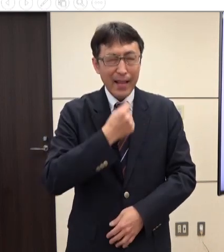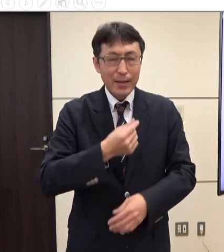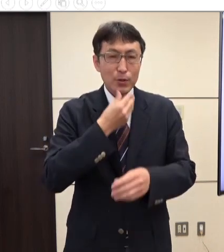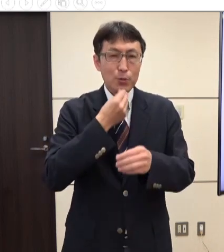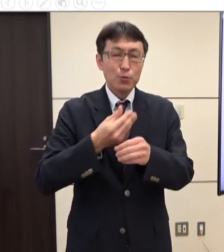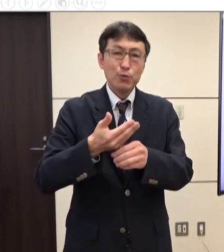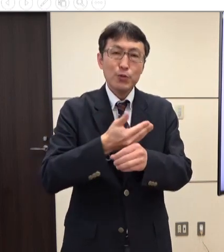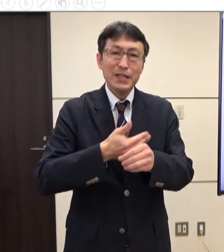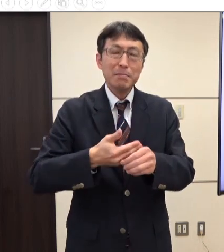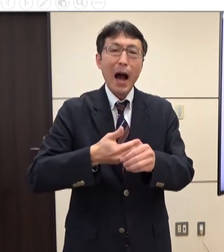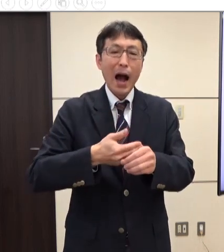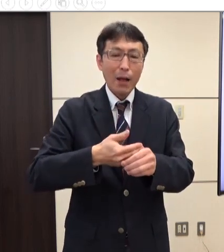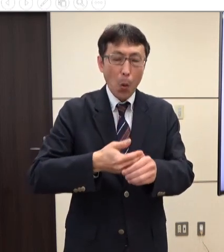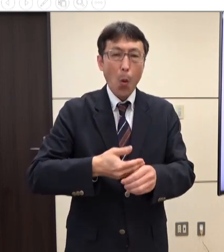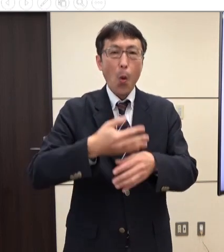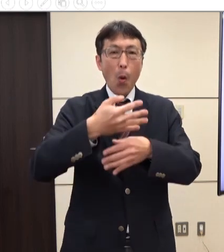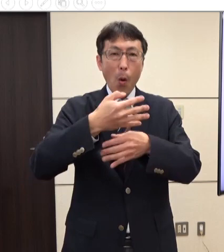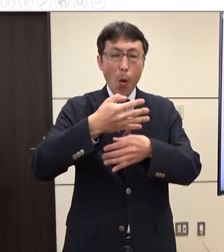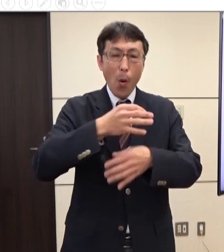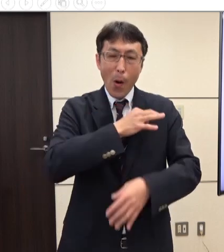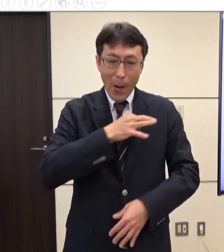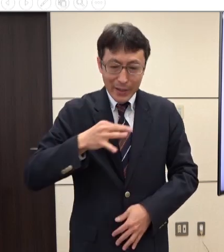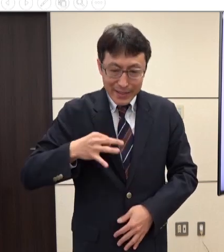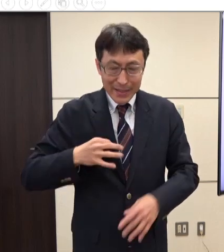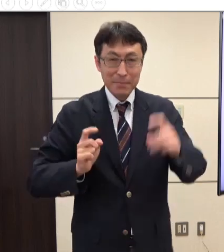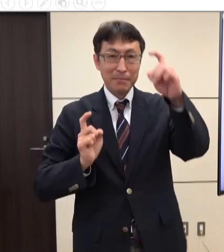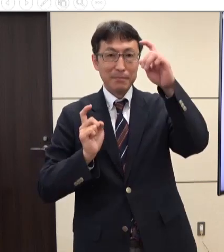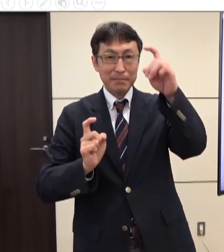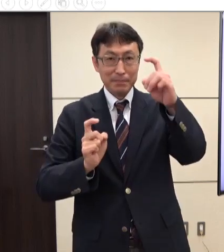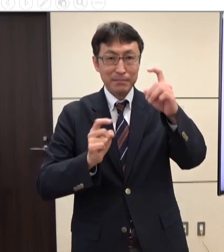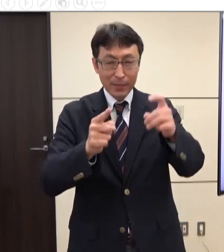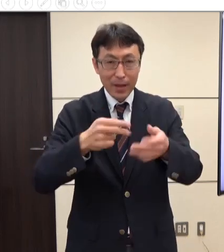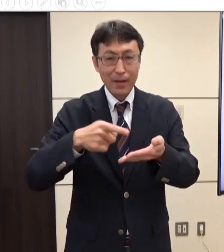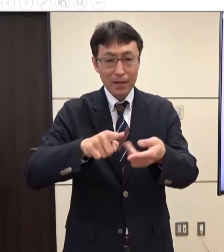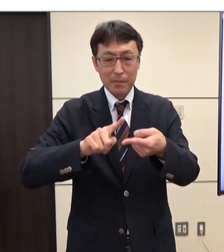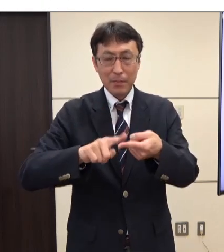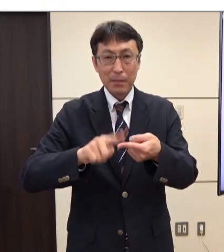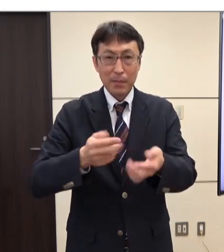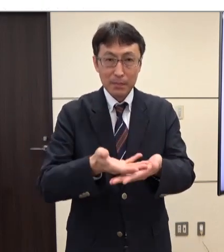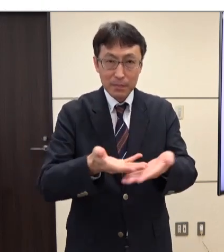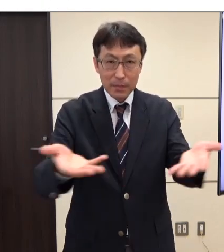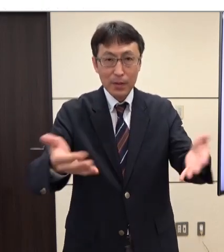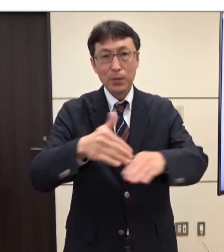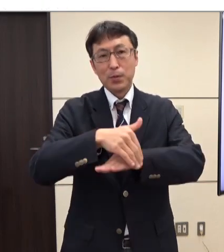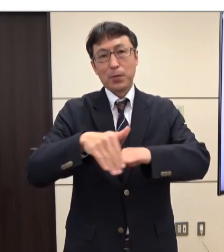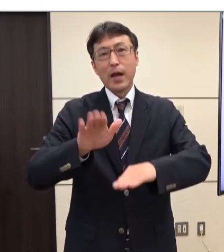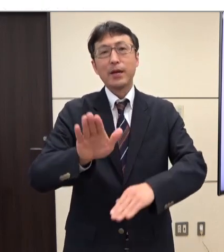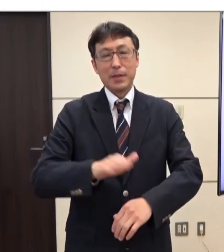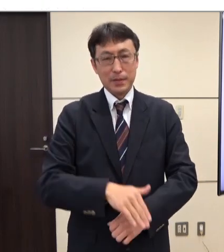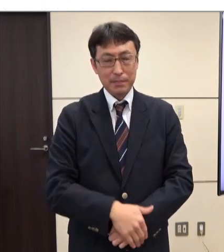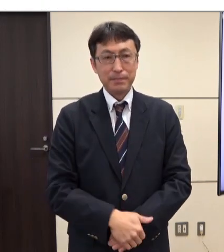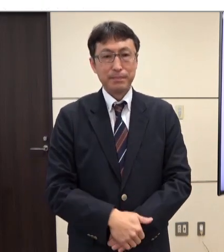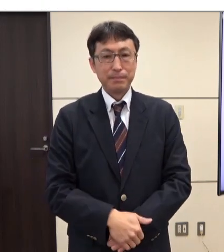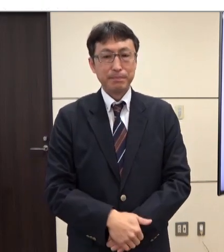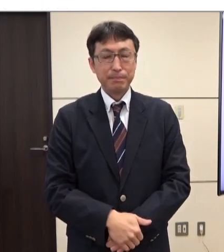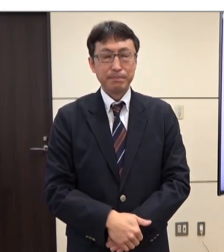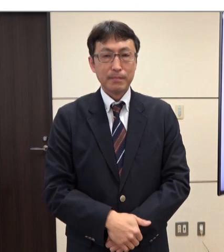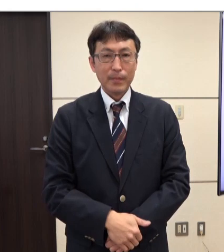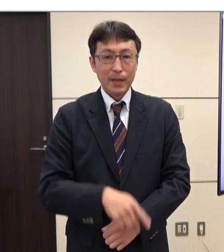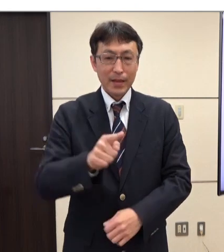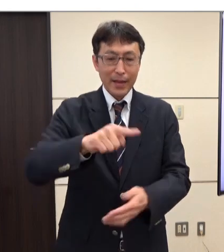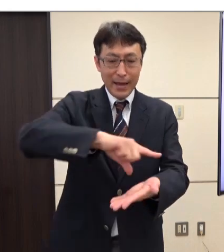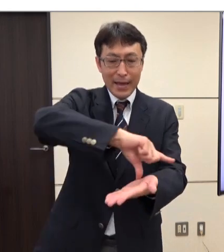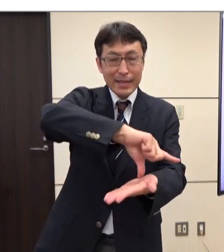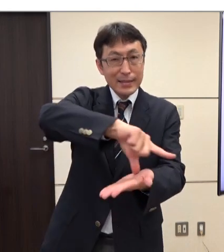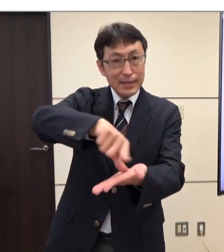メニューを提供すると。それからこれまでこの福島県域の地域の名産品などを生